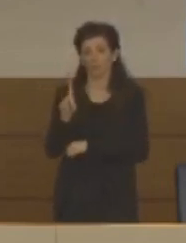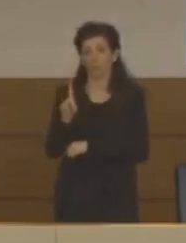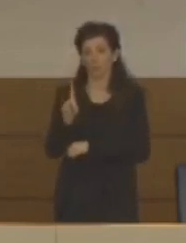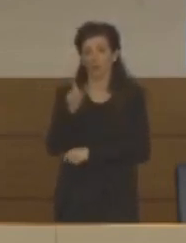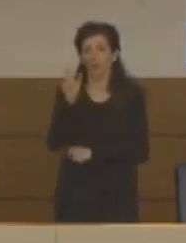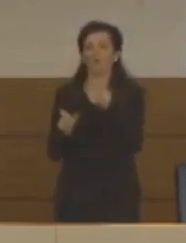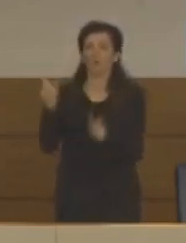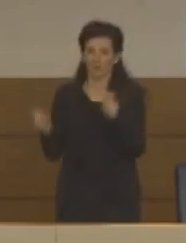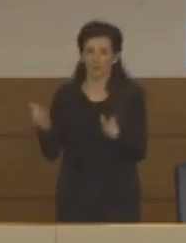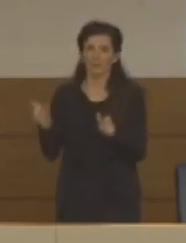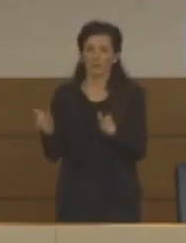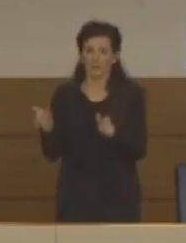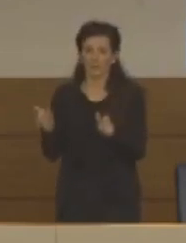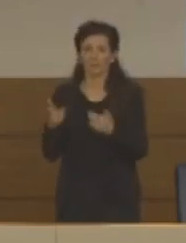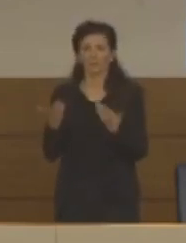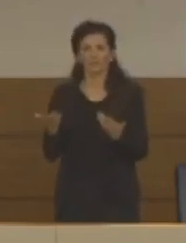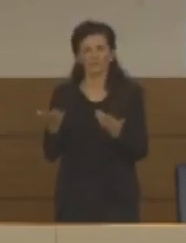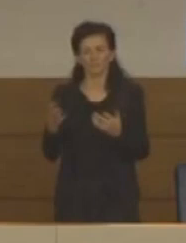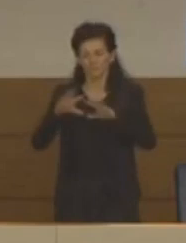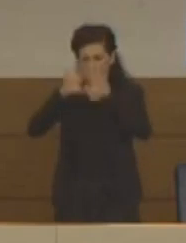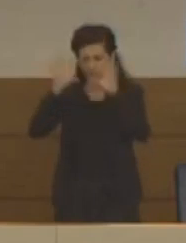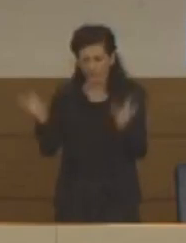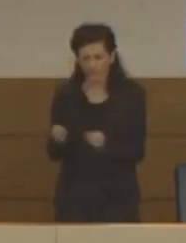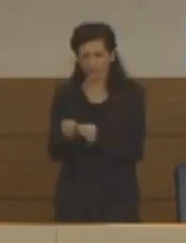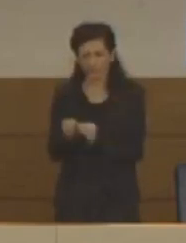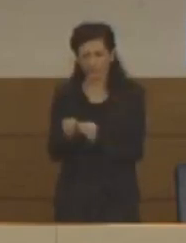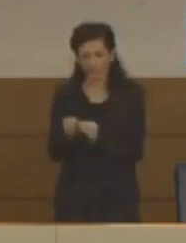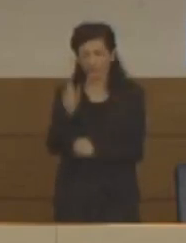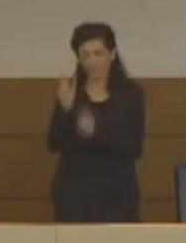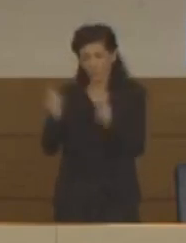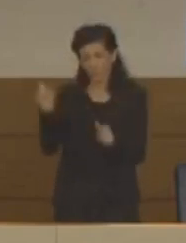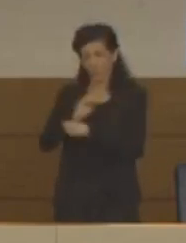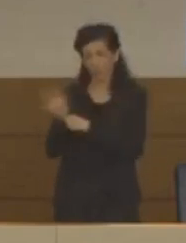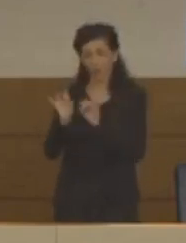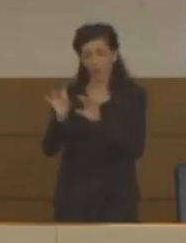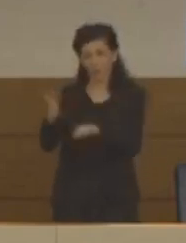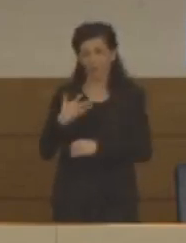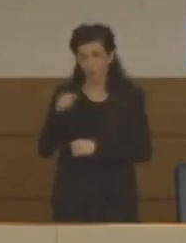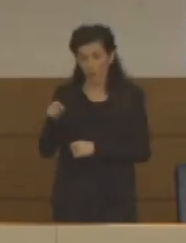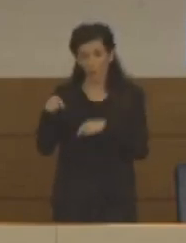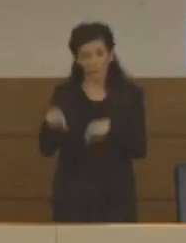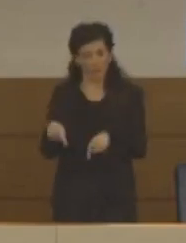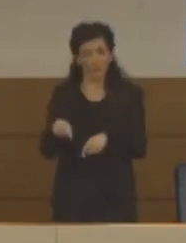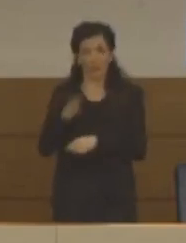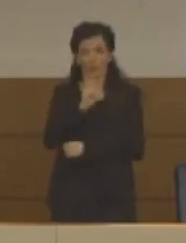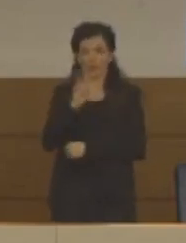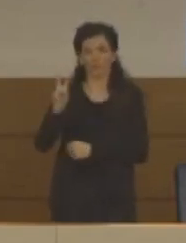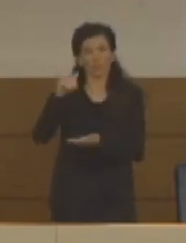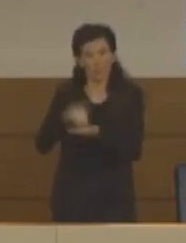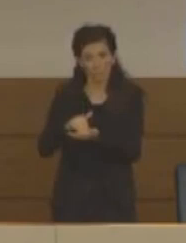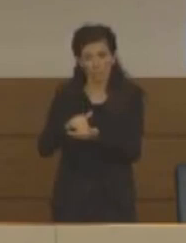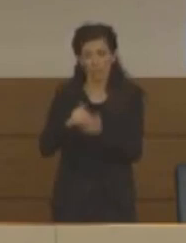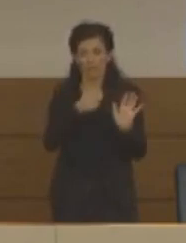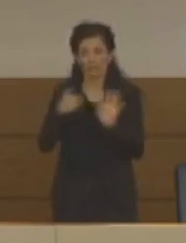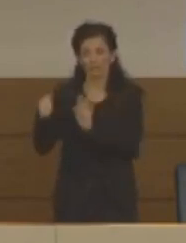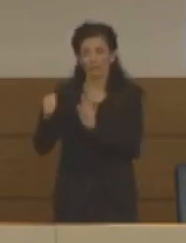persone per cui il totale delle persone positive attualmente positive di 40 2008